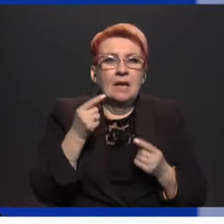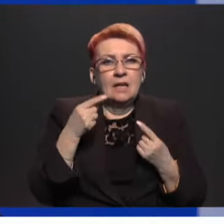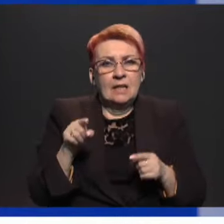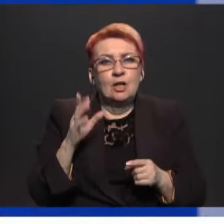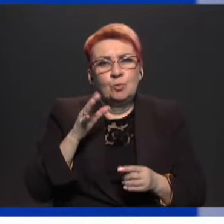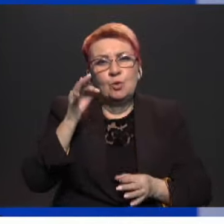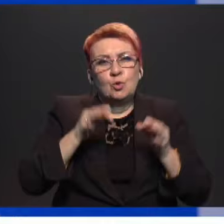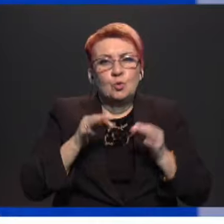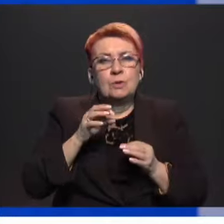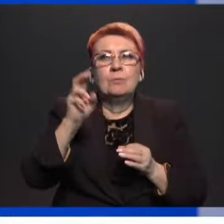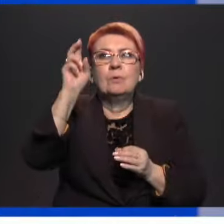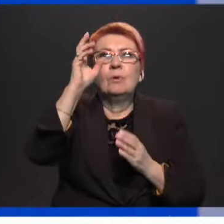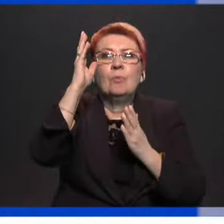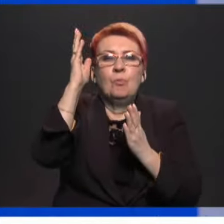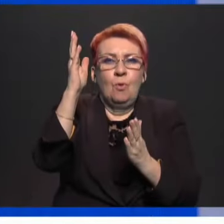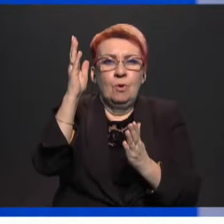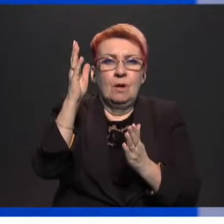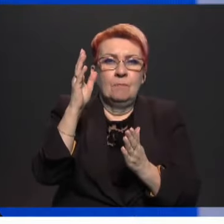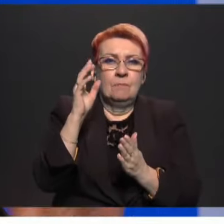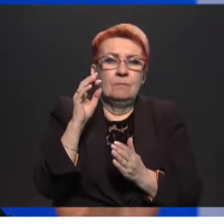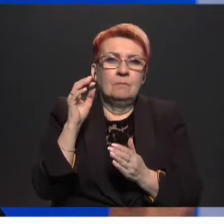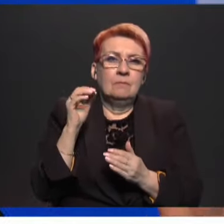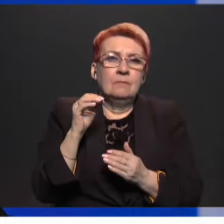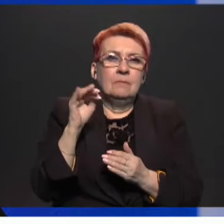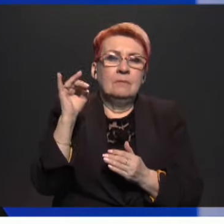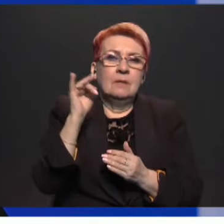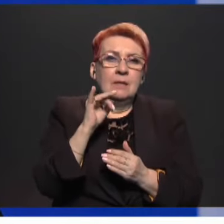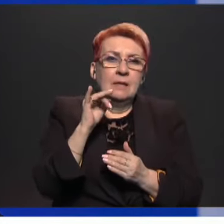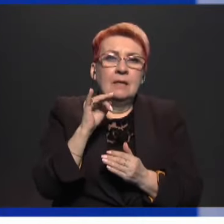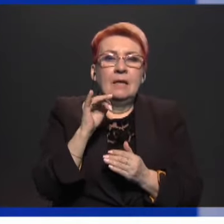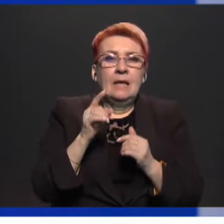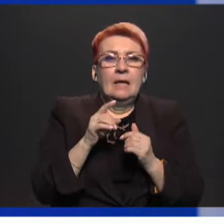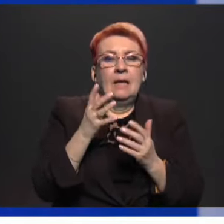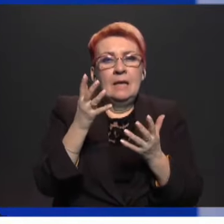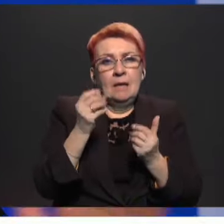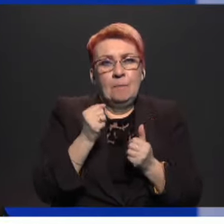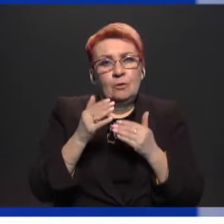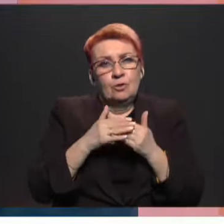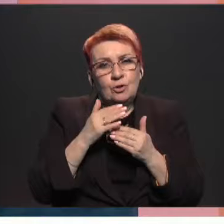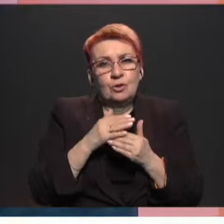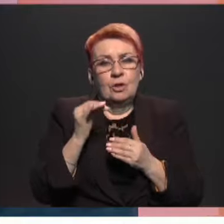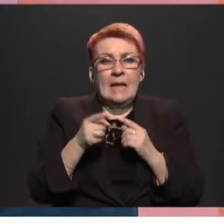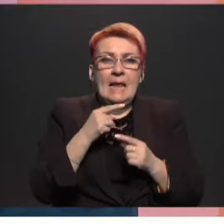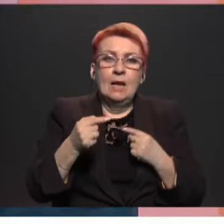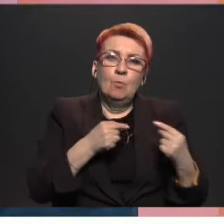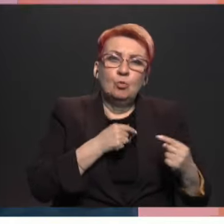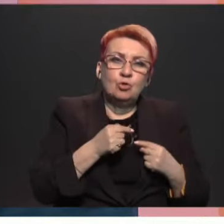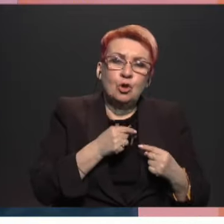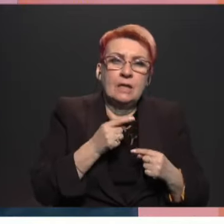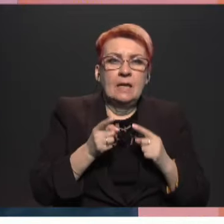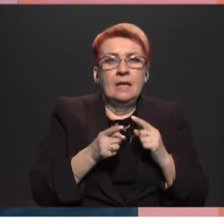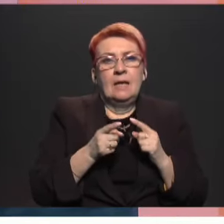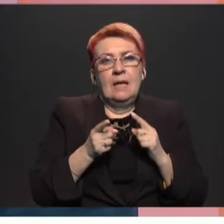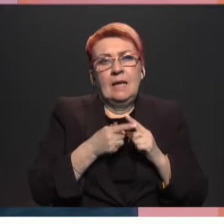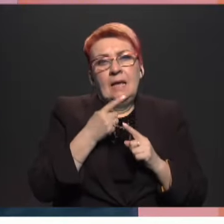Богом и получит вечное воздаяние. Либо вечное воздаяние праведности, либо вечное воздаяние мучений. И это